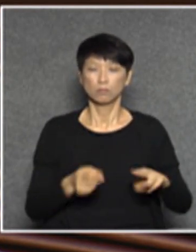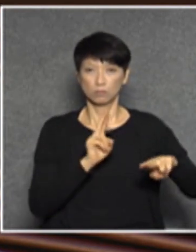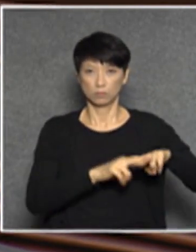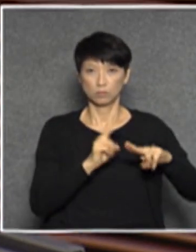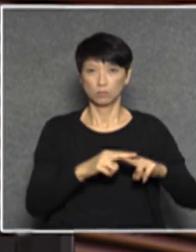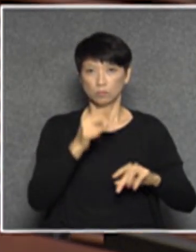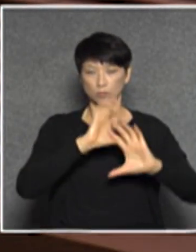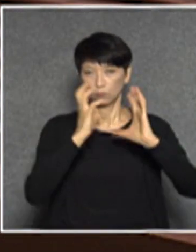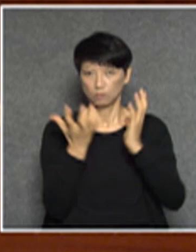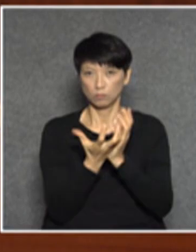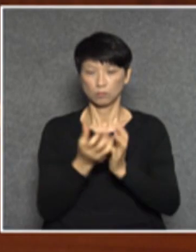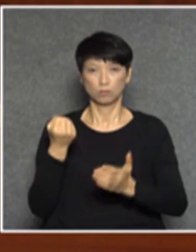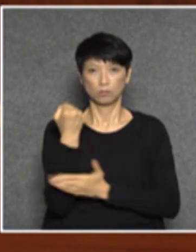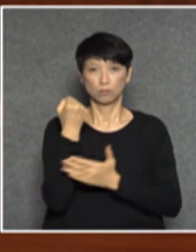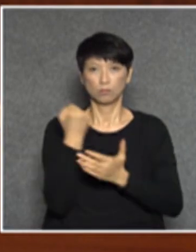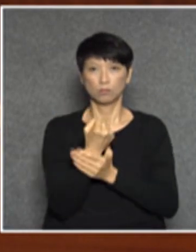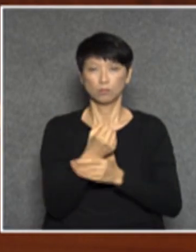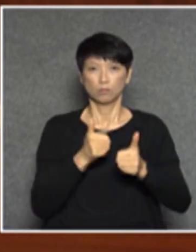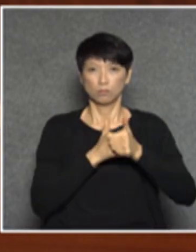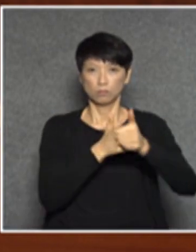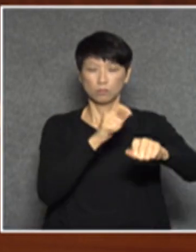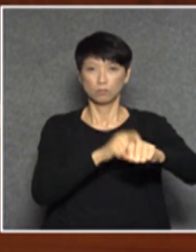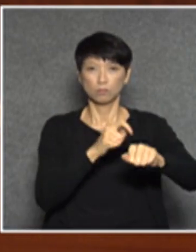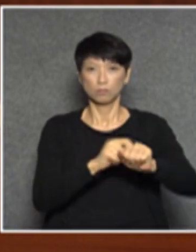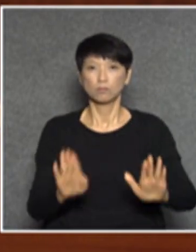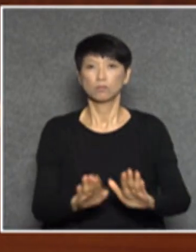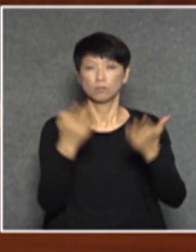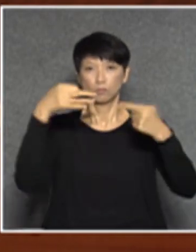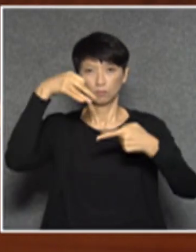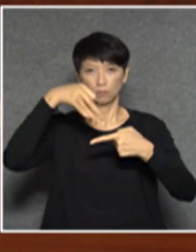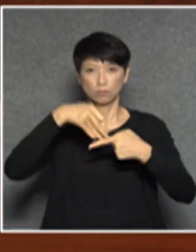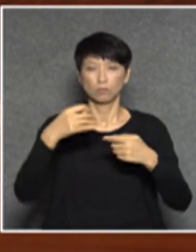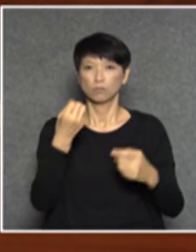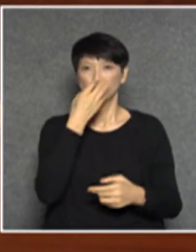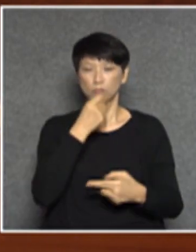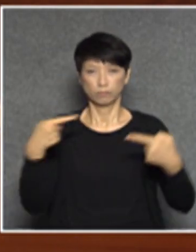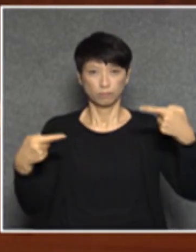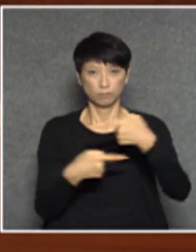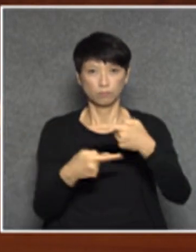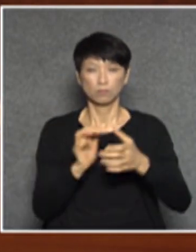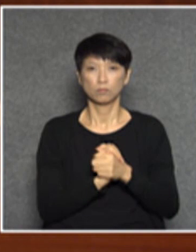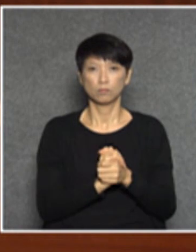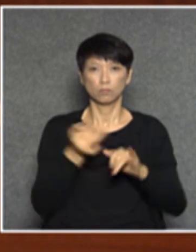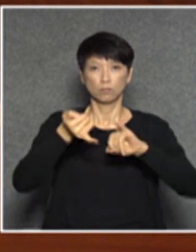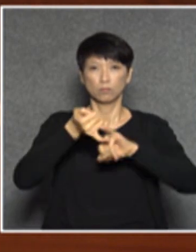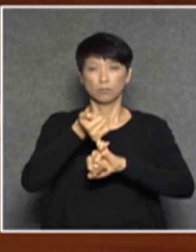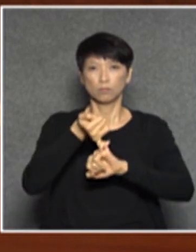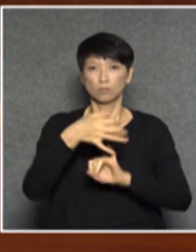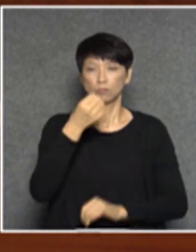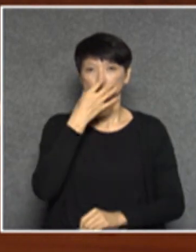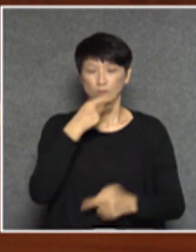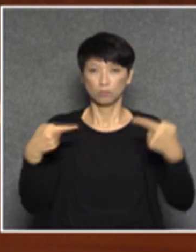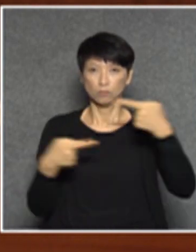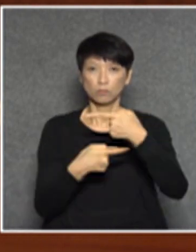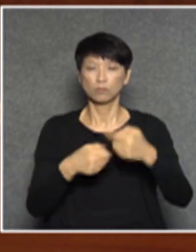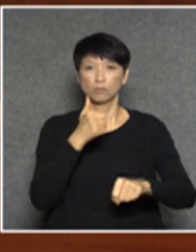咧，爭取如期開通深港通、滬港通同埋基金互認作為香港同內地